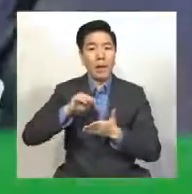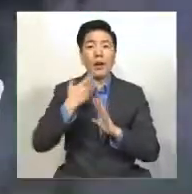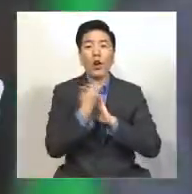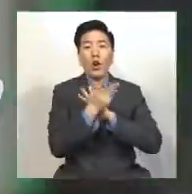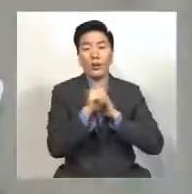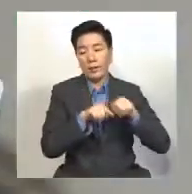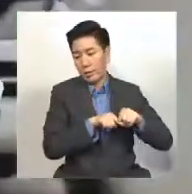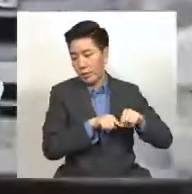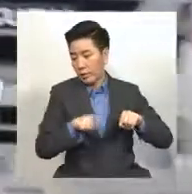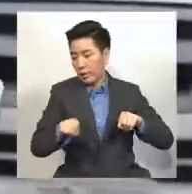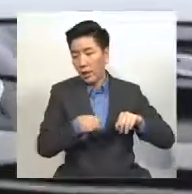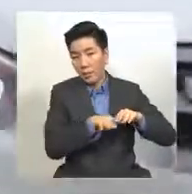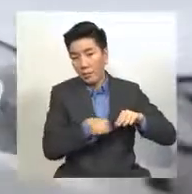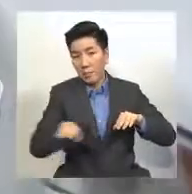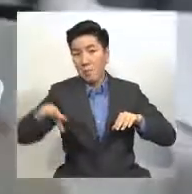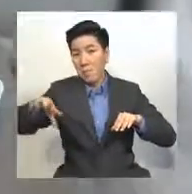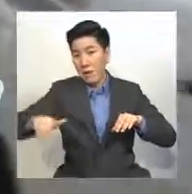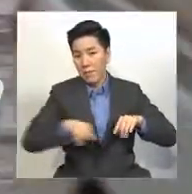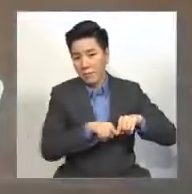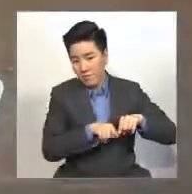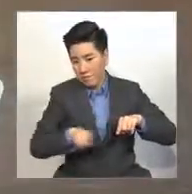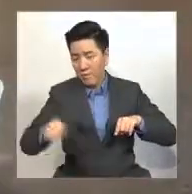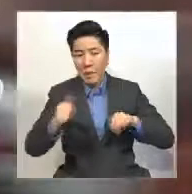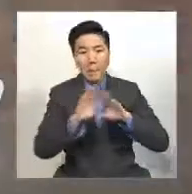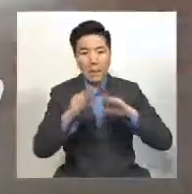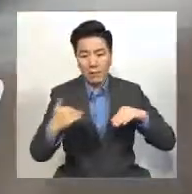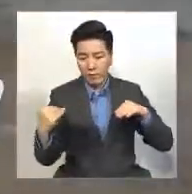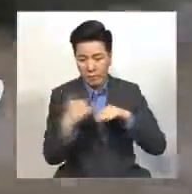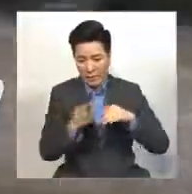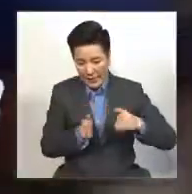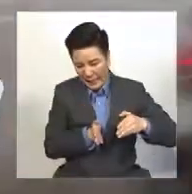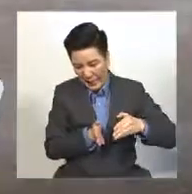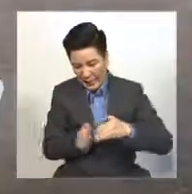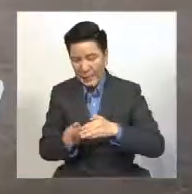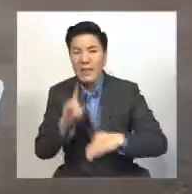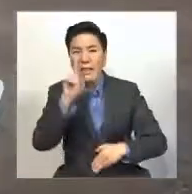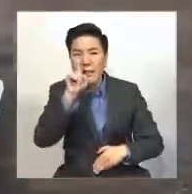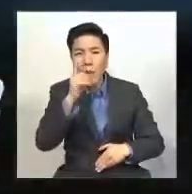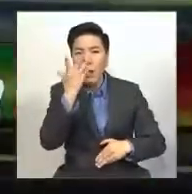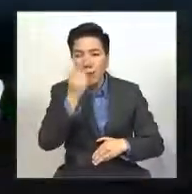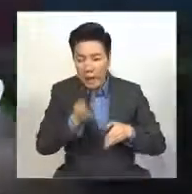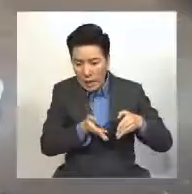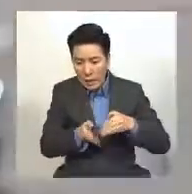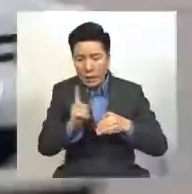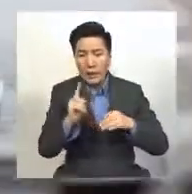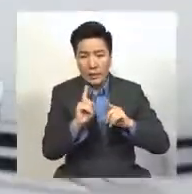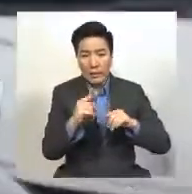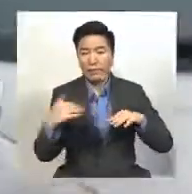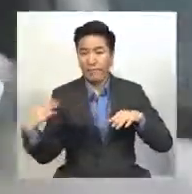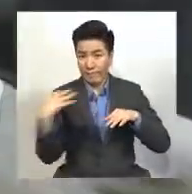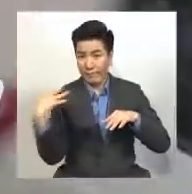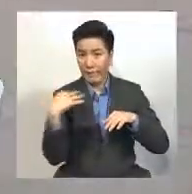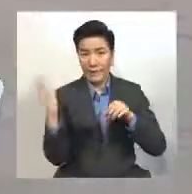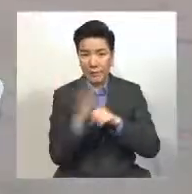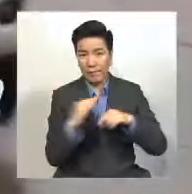นไปจนถึงฝั่งขาล่องเข้าสู่ตัวเมืองขอนแก่นเปิดใช้งานได้เพียง1ช่องทางเท่านั้นอีกฝั่งเปิดให้รถเดินเต็มทุกช่